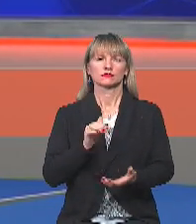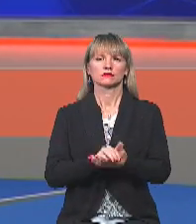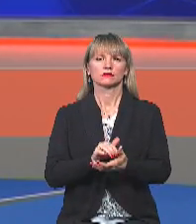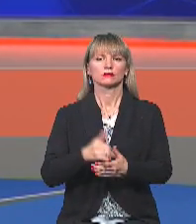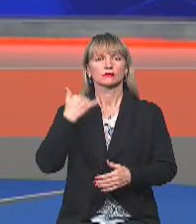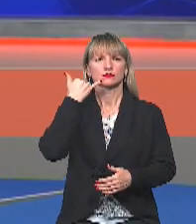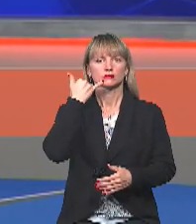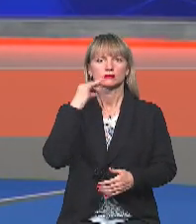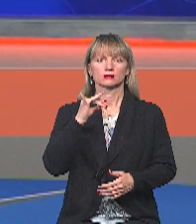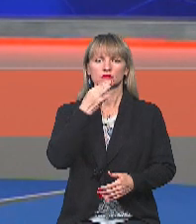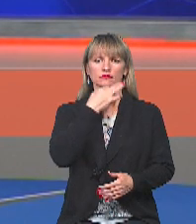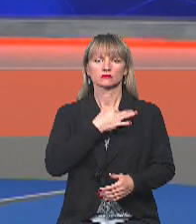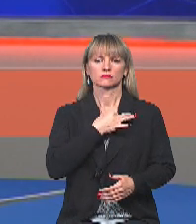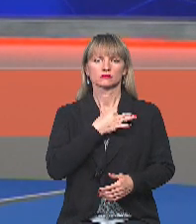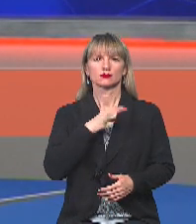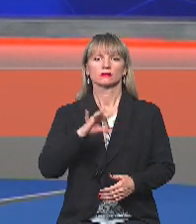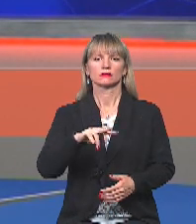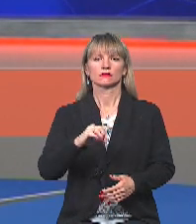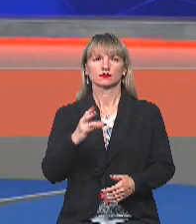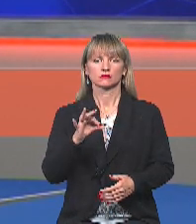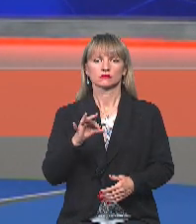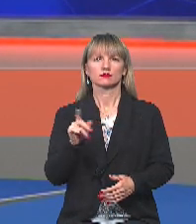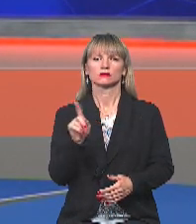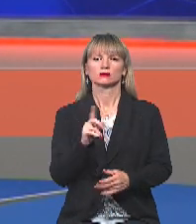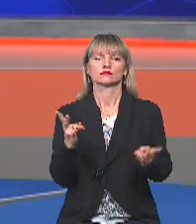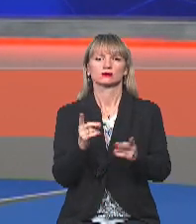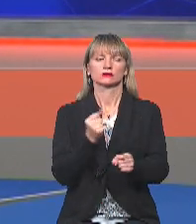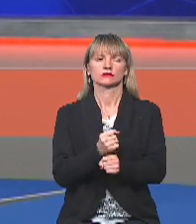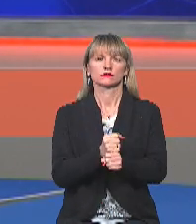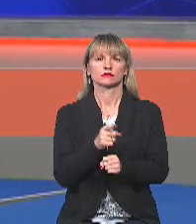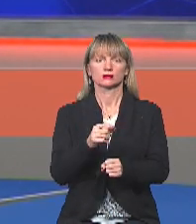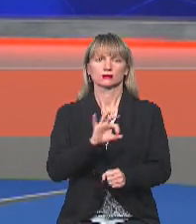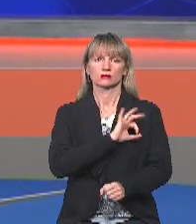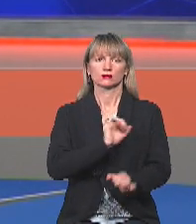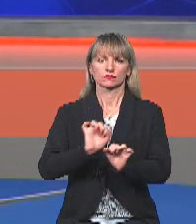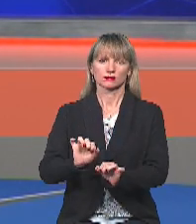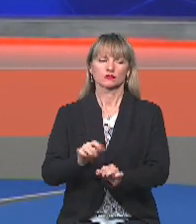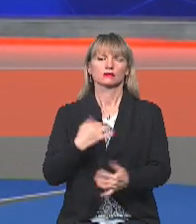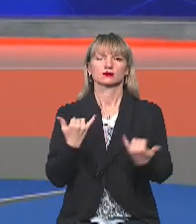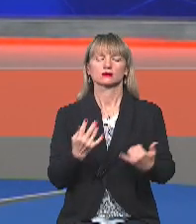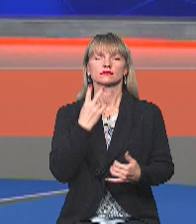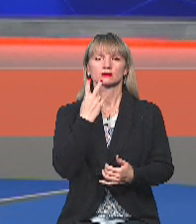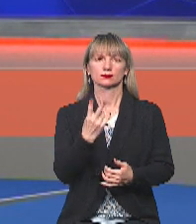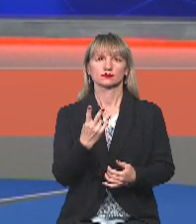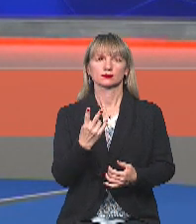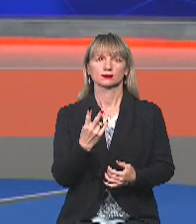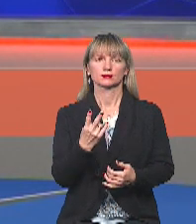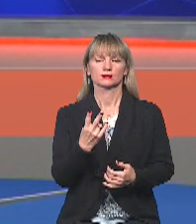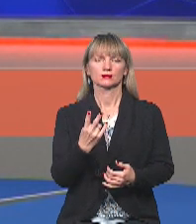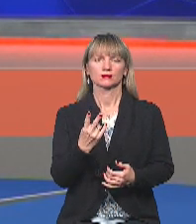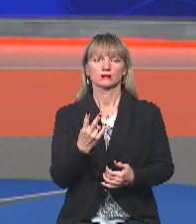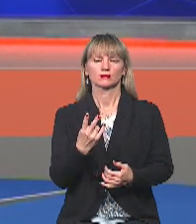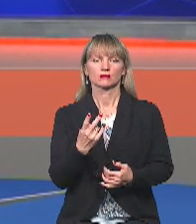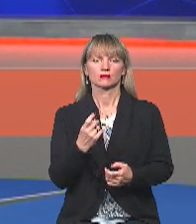знайомий подзвонив і сказав: «Олена, щось треба робити, ти ж адвокат. Я зараз бачу